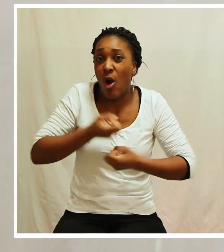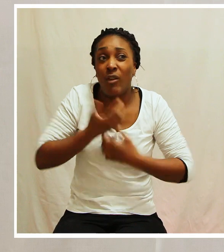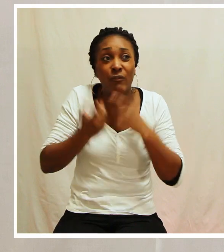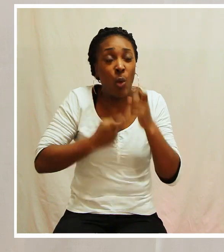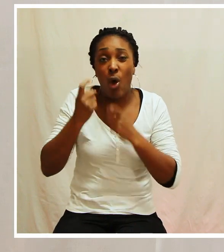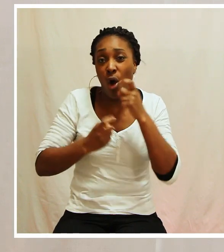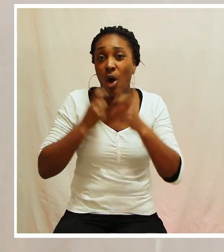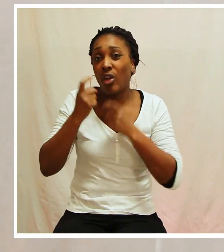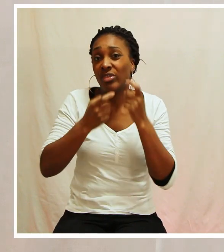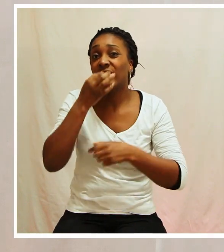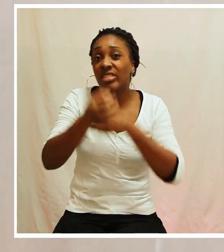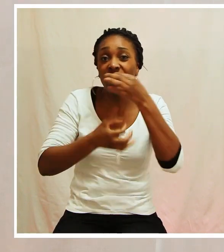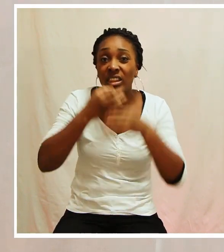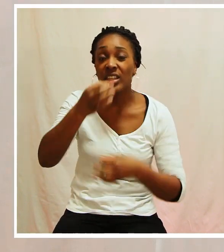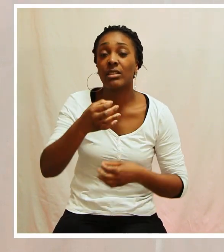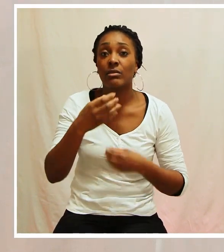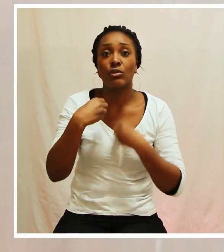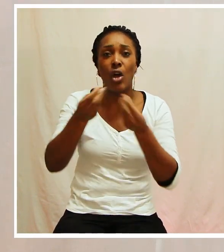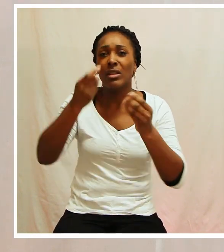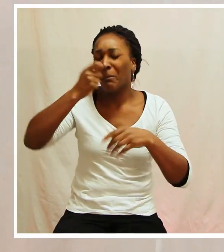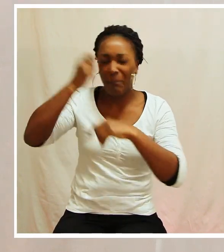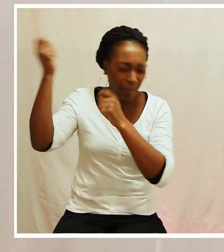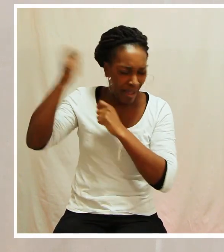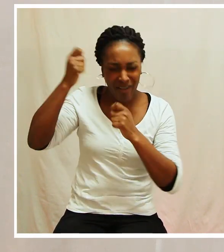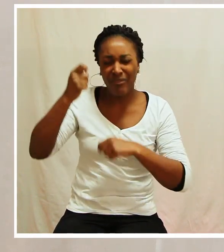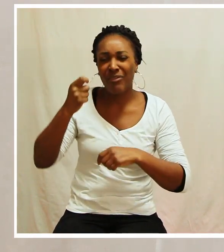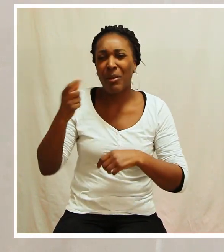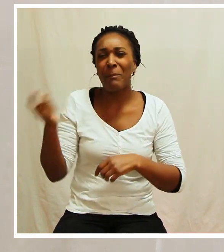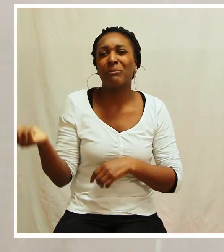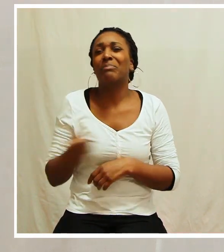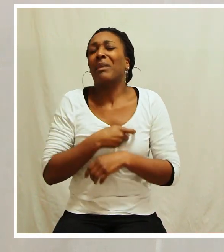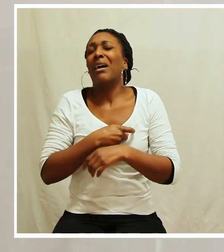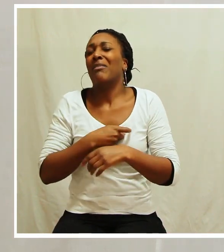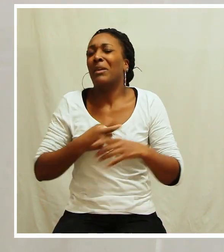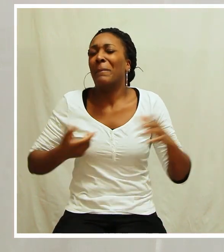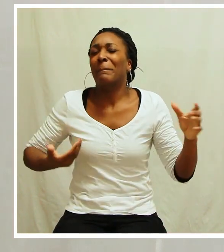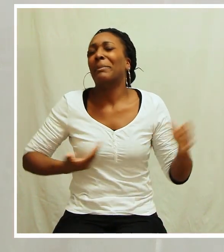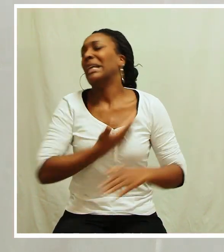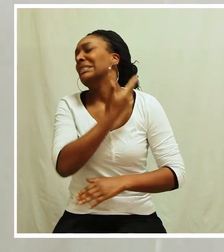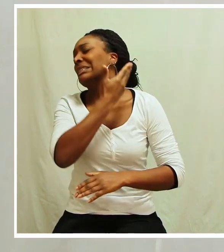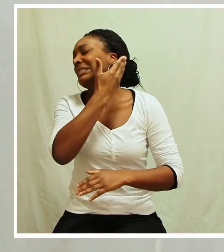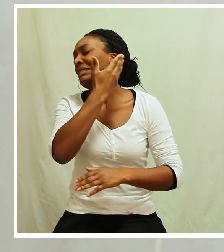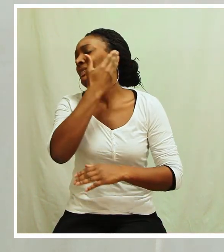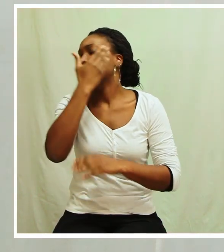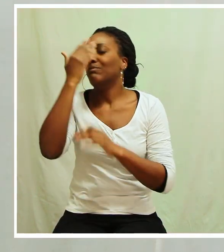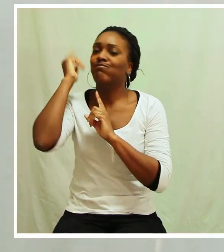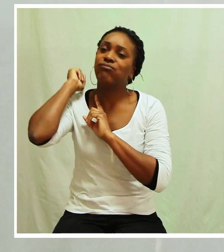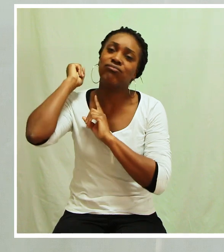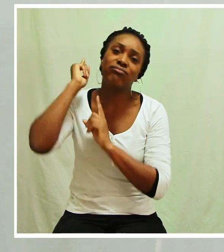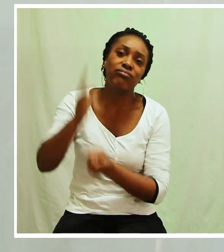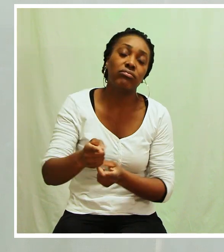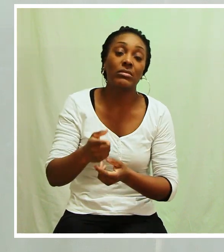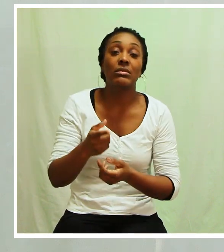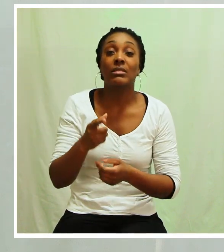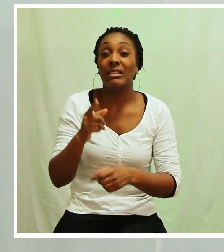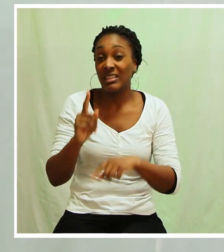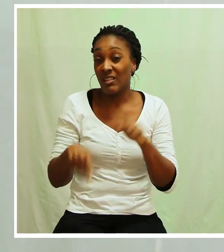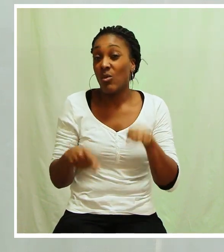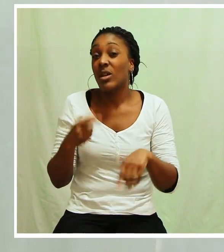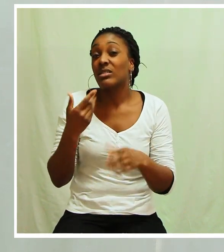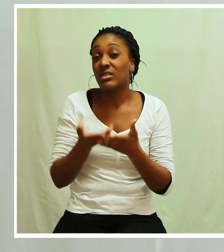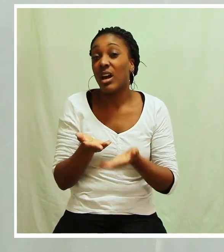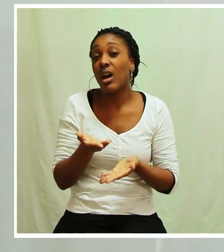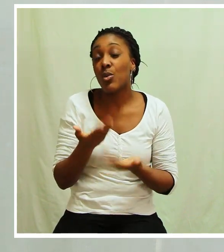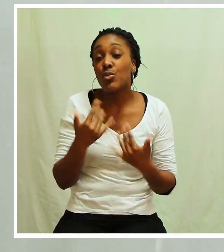violentes, c'est venu frapper dans ton cœur et ça t'a conditionné pour l'avenir. Et parfois, on a ce genre de paroles, eh bien, qui tombent. Et je